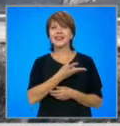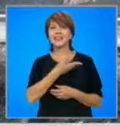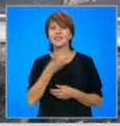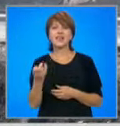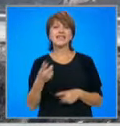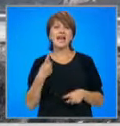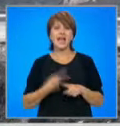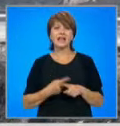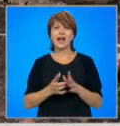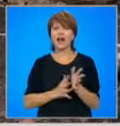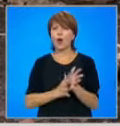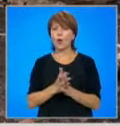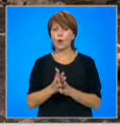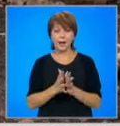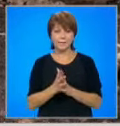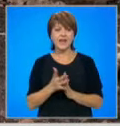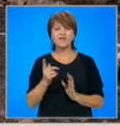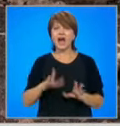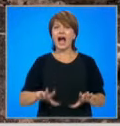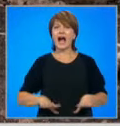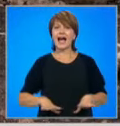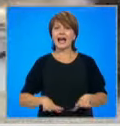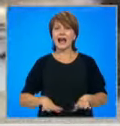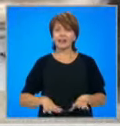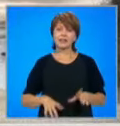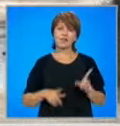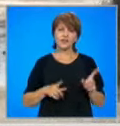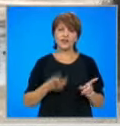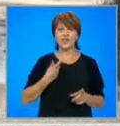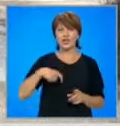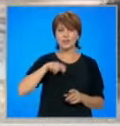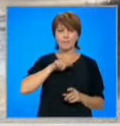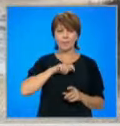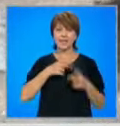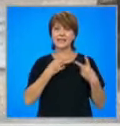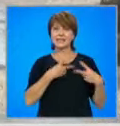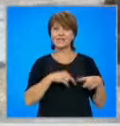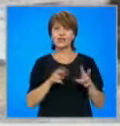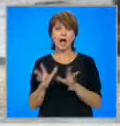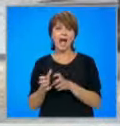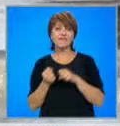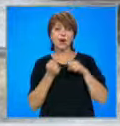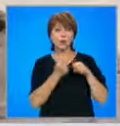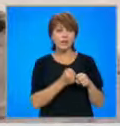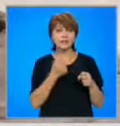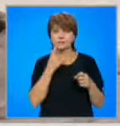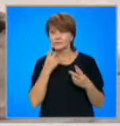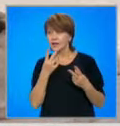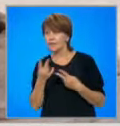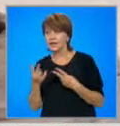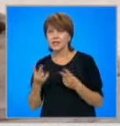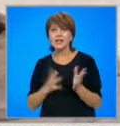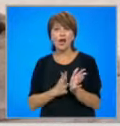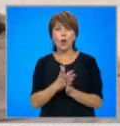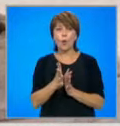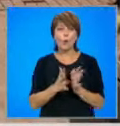000 хектара гори. Жителите на едно градче в северната част на страната се връщат от евакуация, за да открият, че боровите гори,